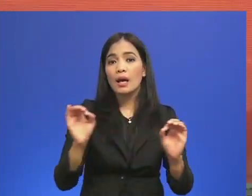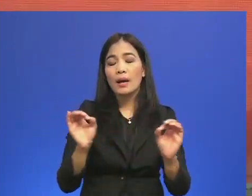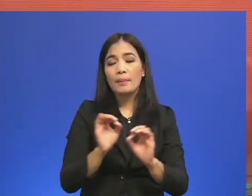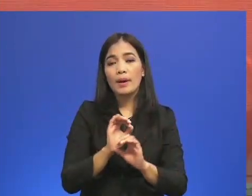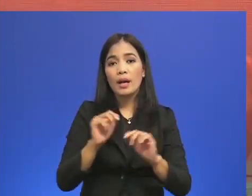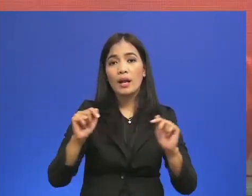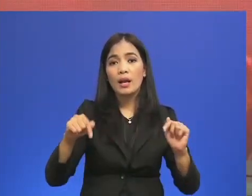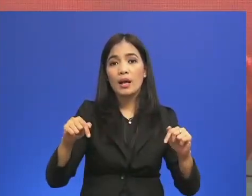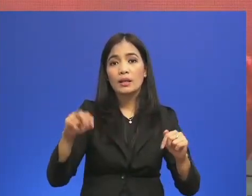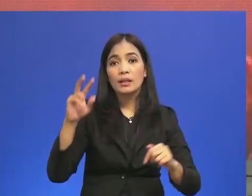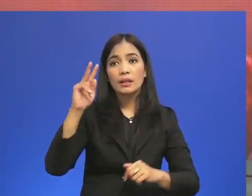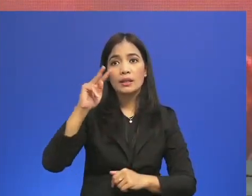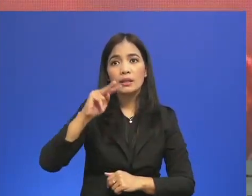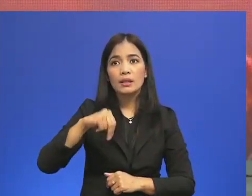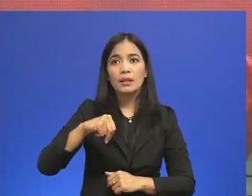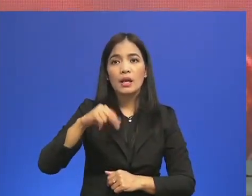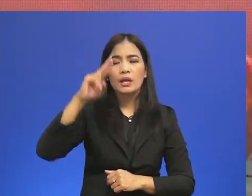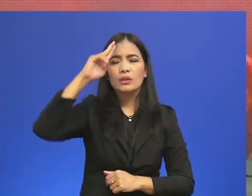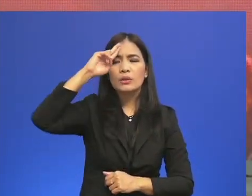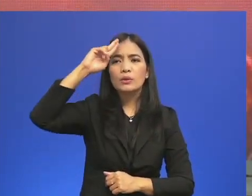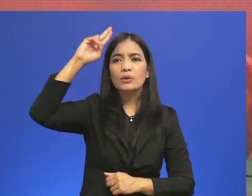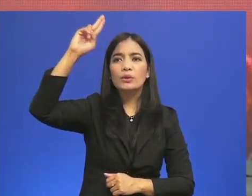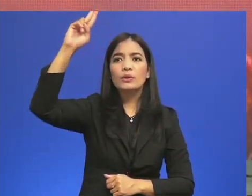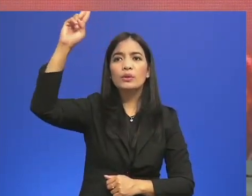takkan lama lagi